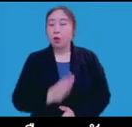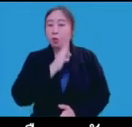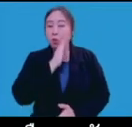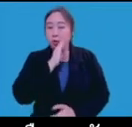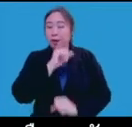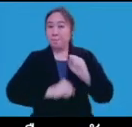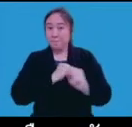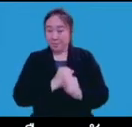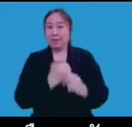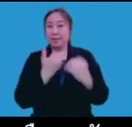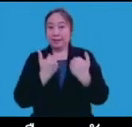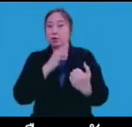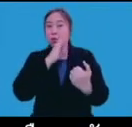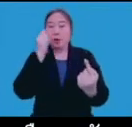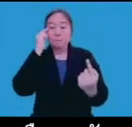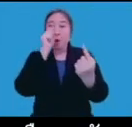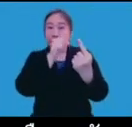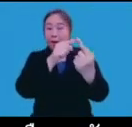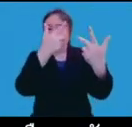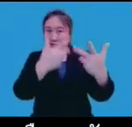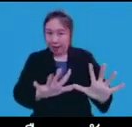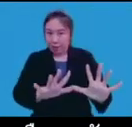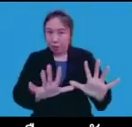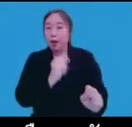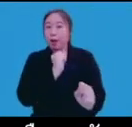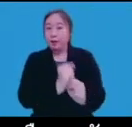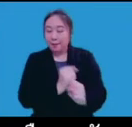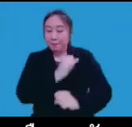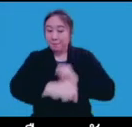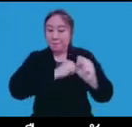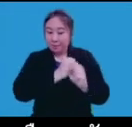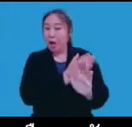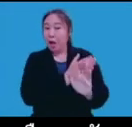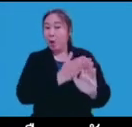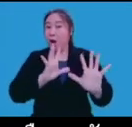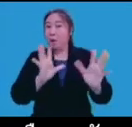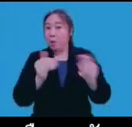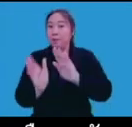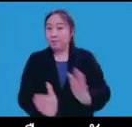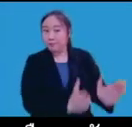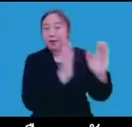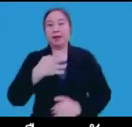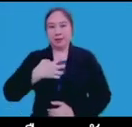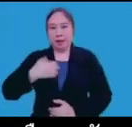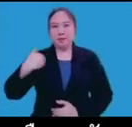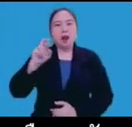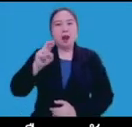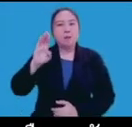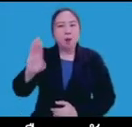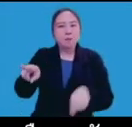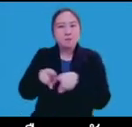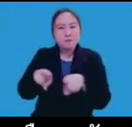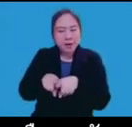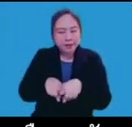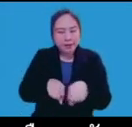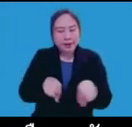ปีนั้นแล้วนะครับในปีปัจจุบันเสร็จแล้วเมื่อทำผ่านพ้นปีไปแล้วเนี่ยผมอยากจะให้มีระบบรองรับในการที่จะ